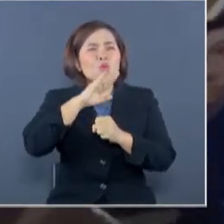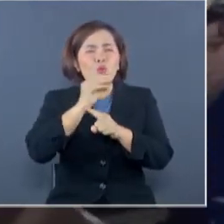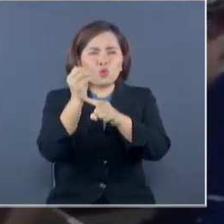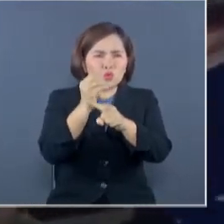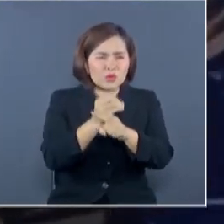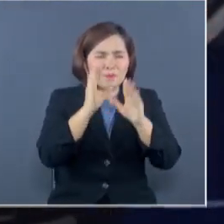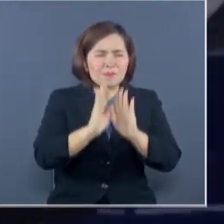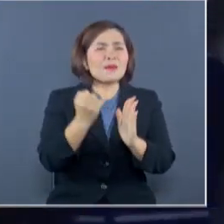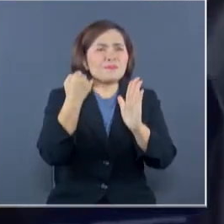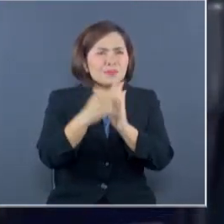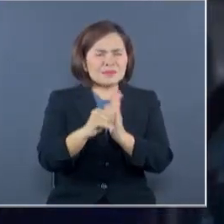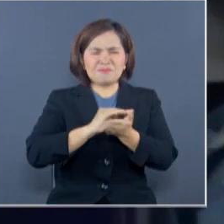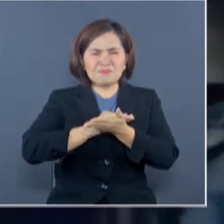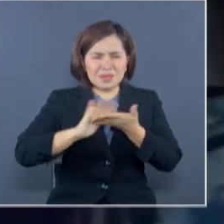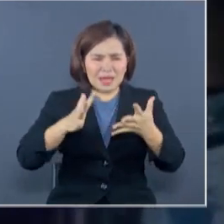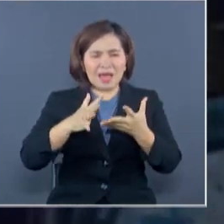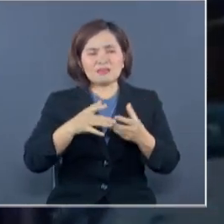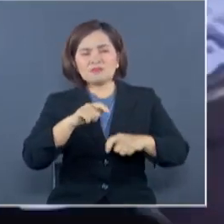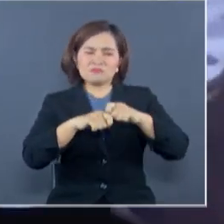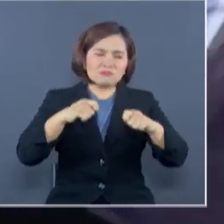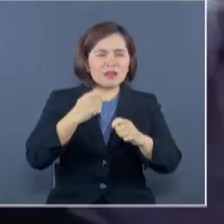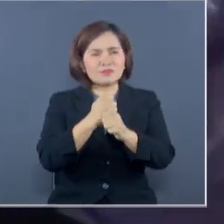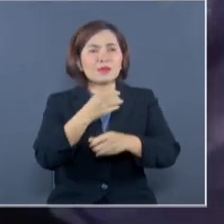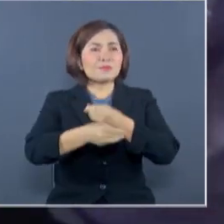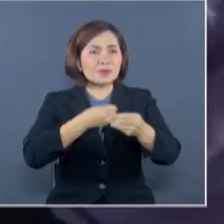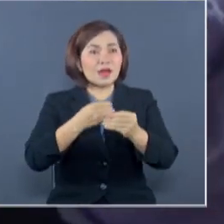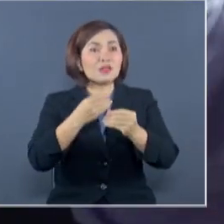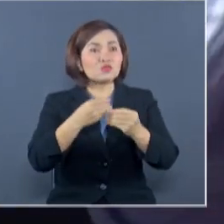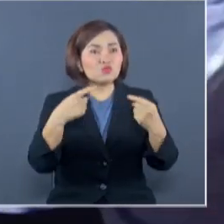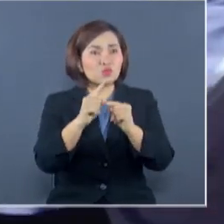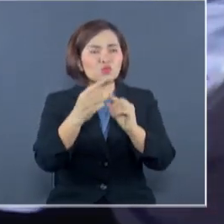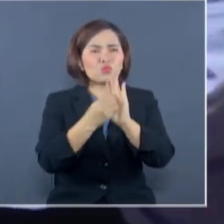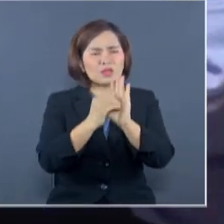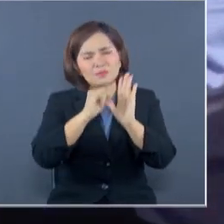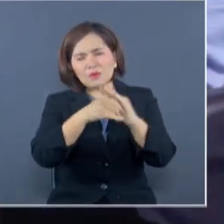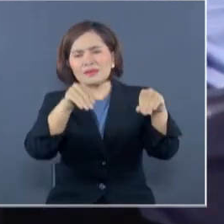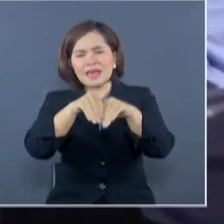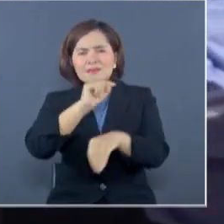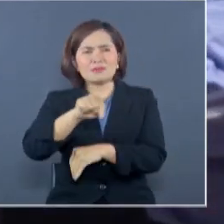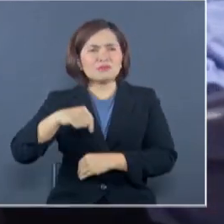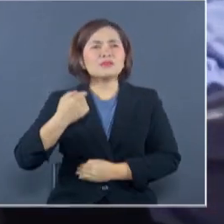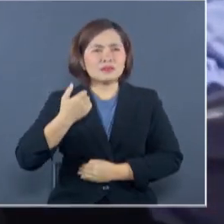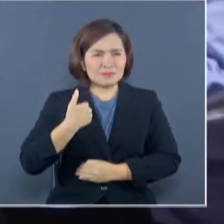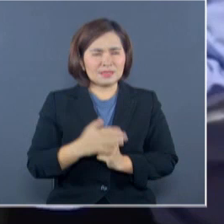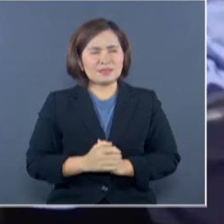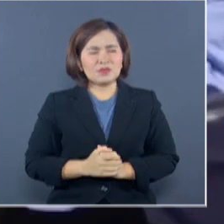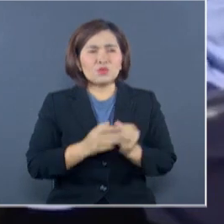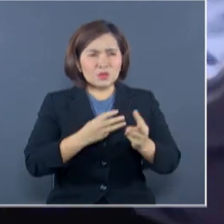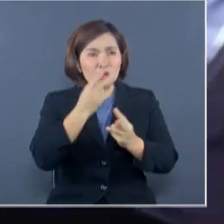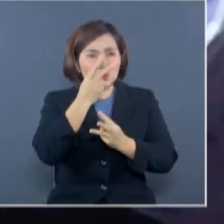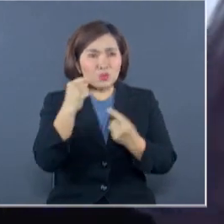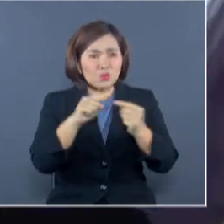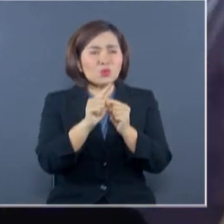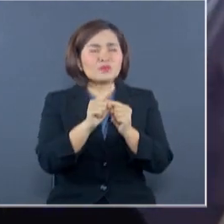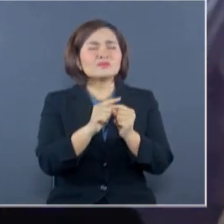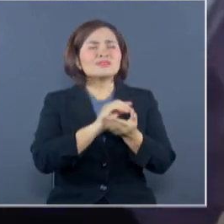ณะและแพ็คส่งขายตามตลาดนัดครับในพื้นที่กรุงเทพและปริมณฑลคือจริงๆจะบอกคุณผู้ชมว่าให้ดูถูกสุขลักษณะบางที